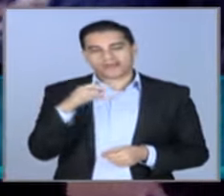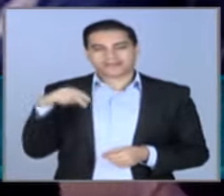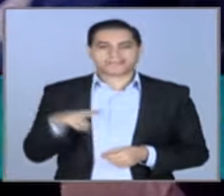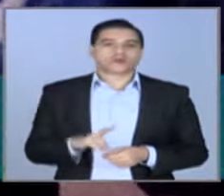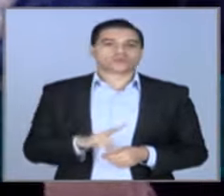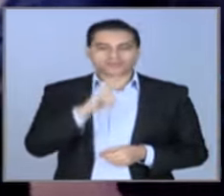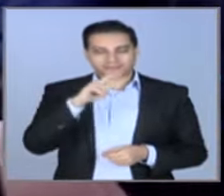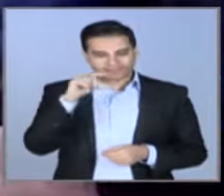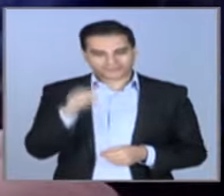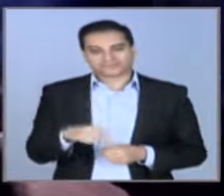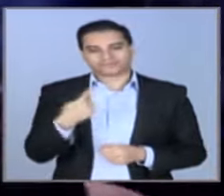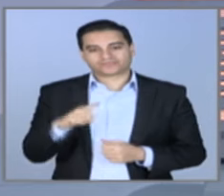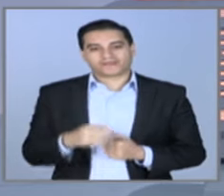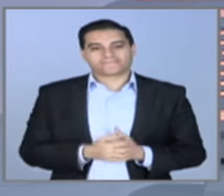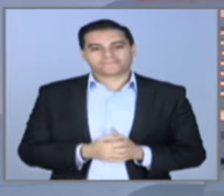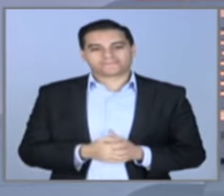18 فبراير 1978.